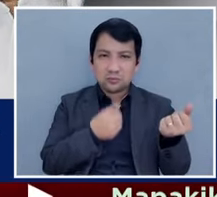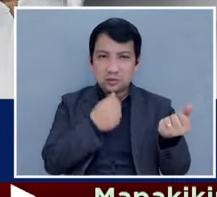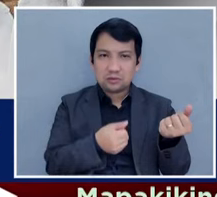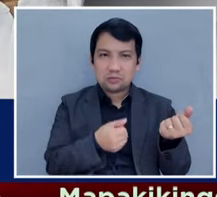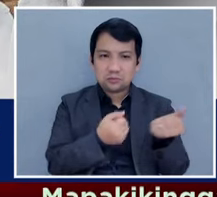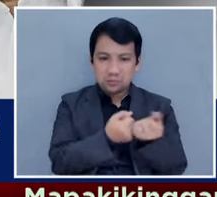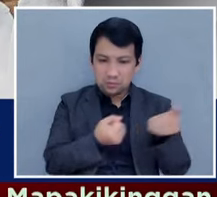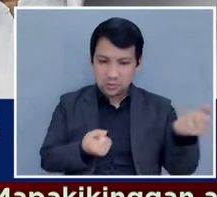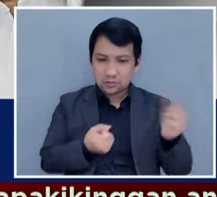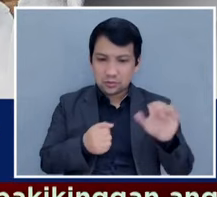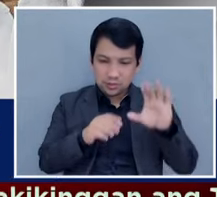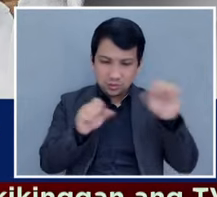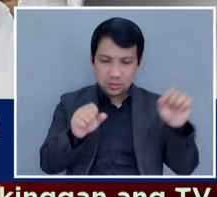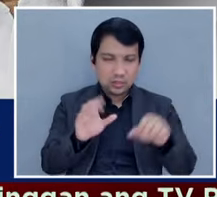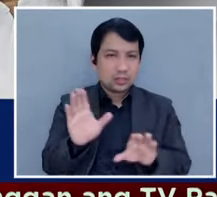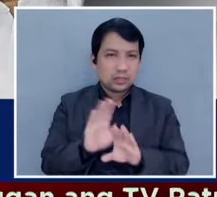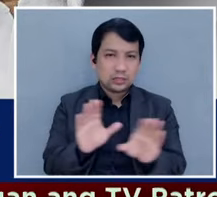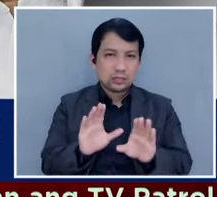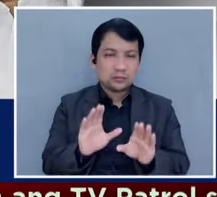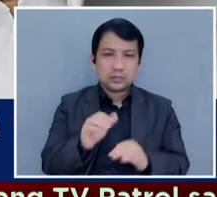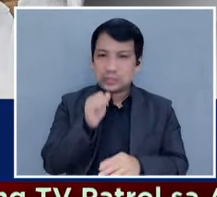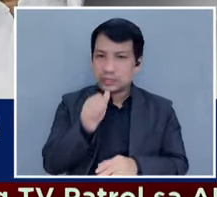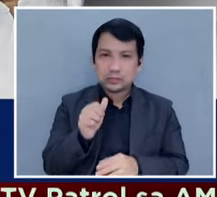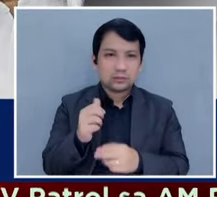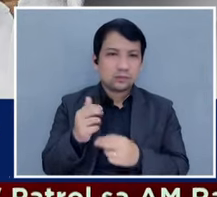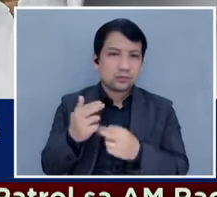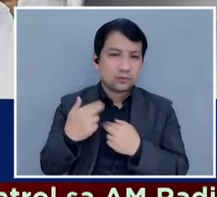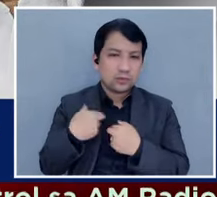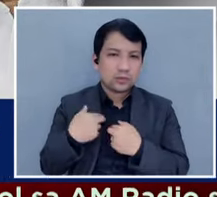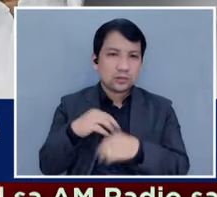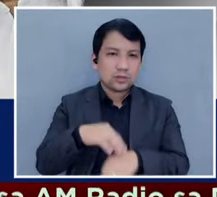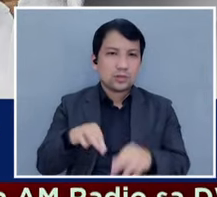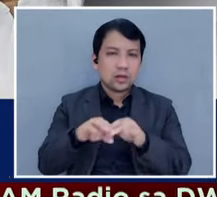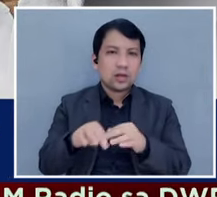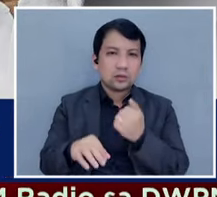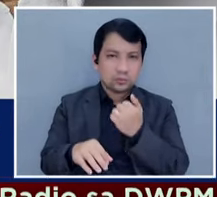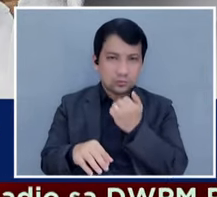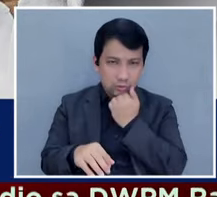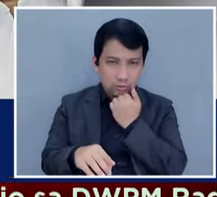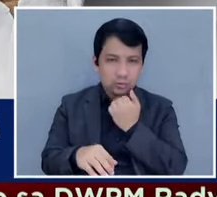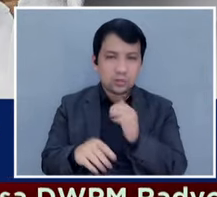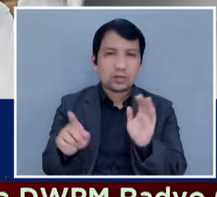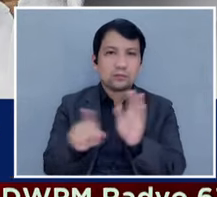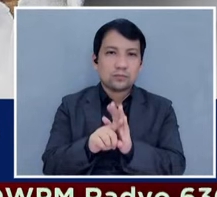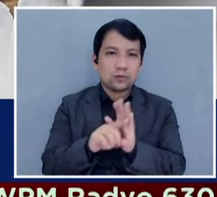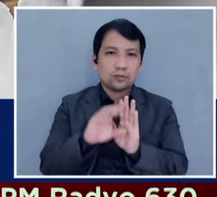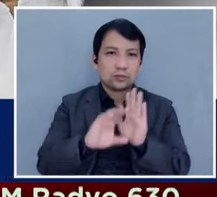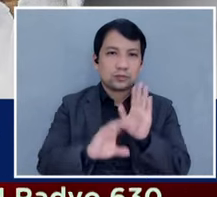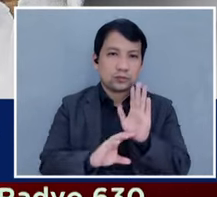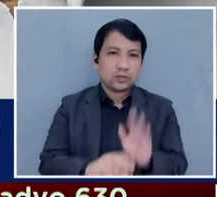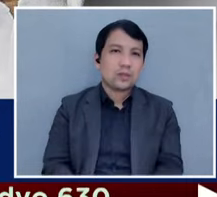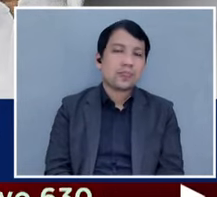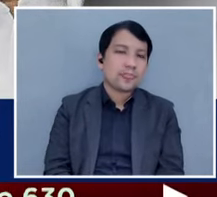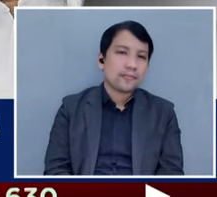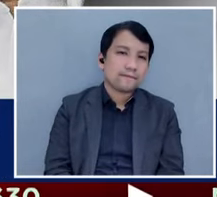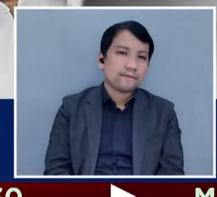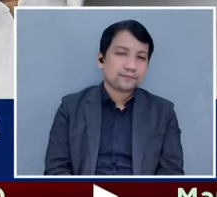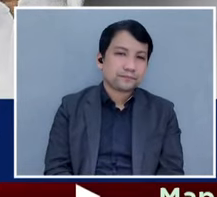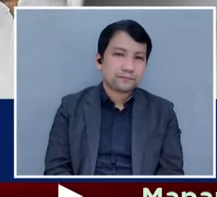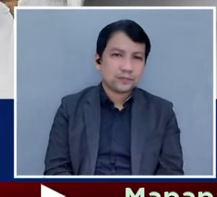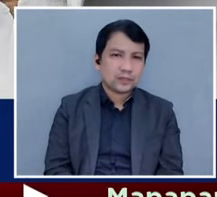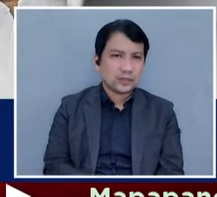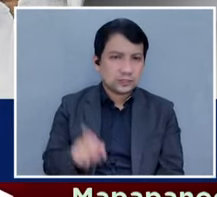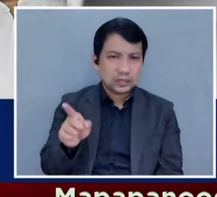gobyerno ay di lamang irresponsable, kundi illegal at labag sa konstitusyon. Hindi rin dapat niya